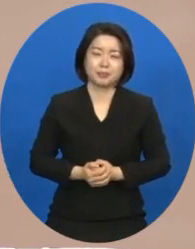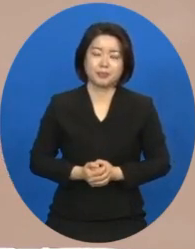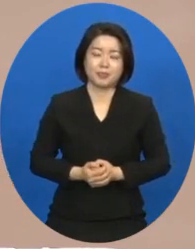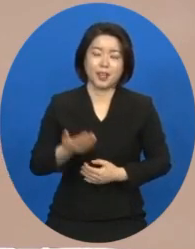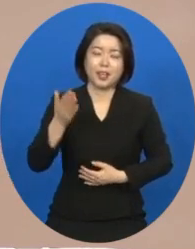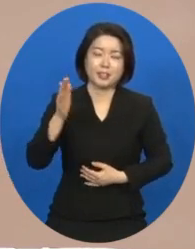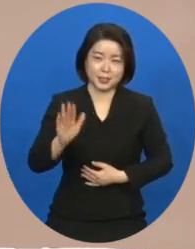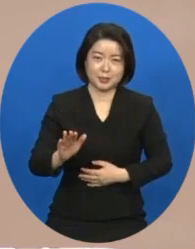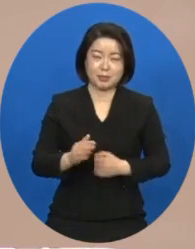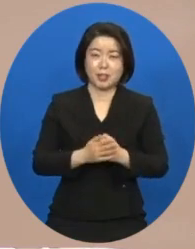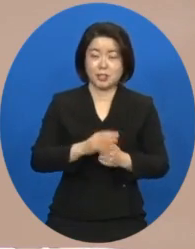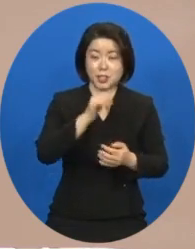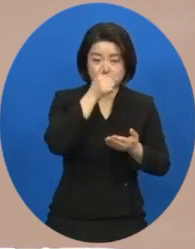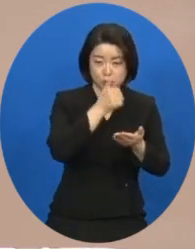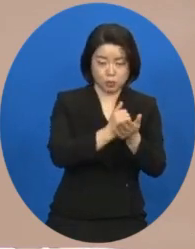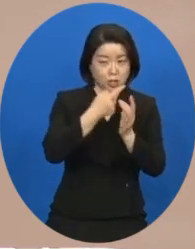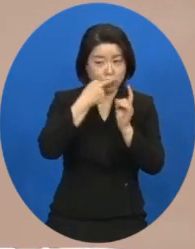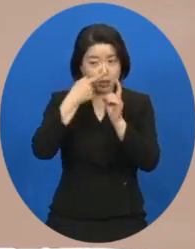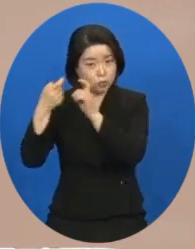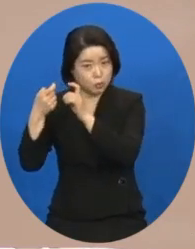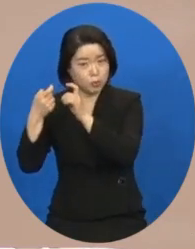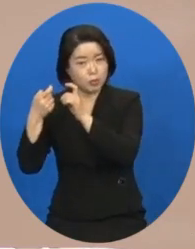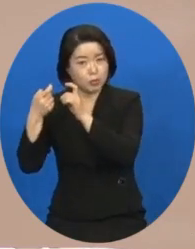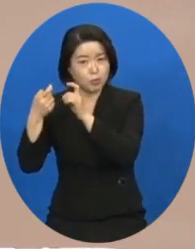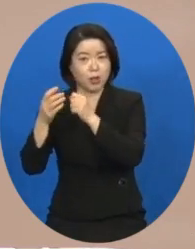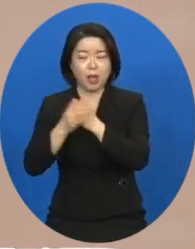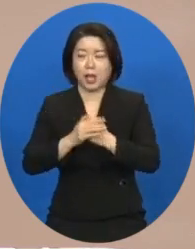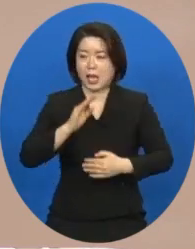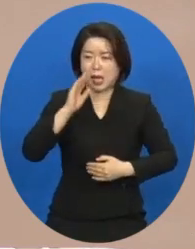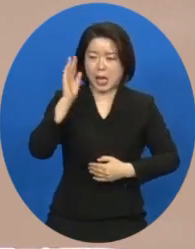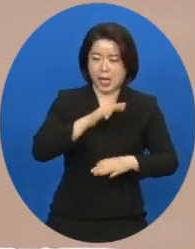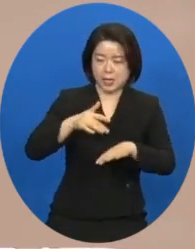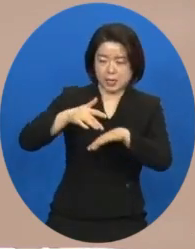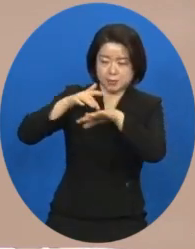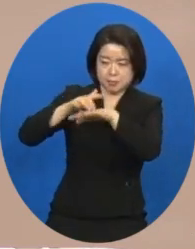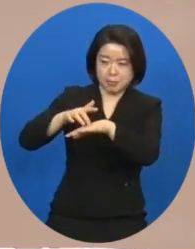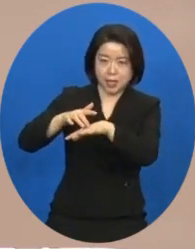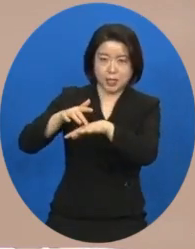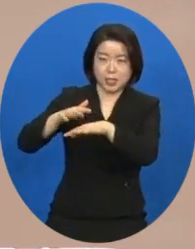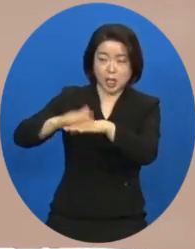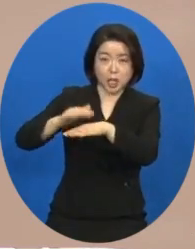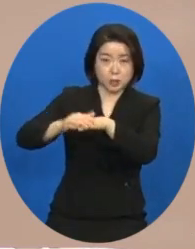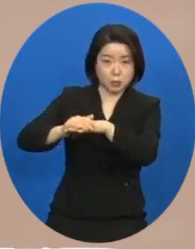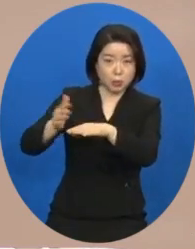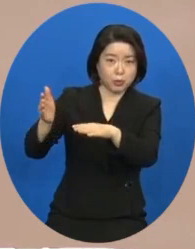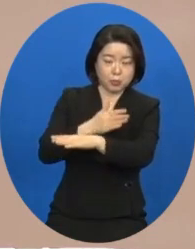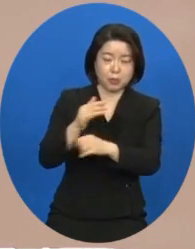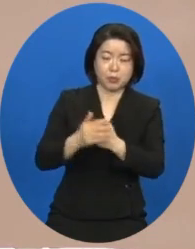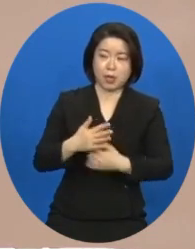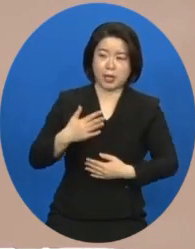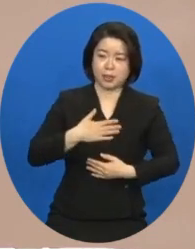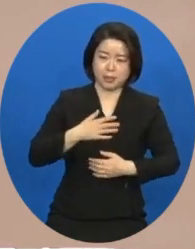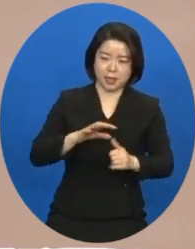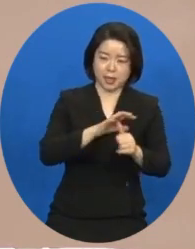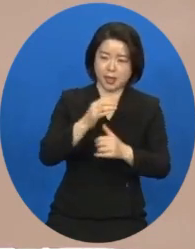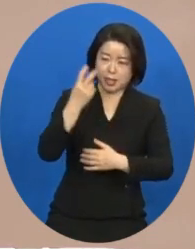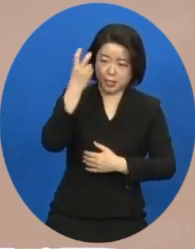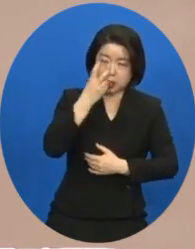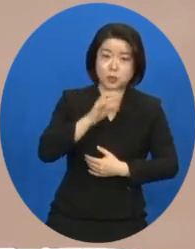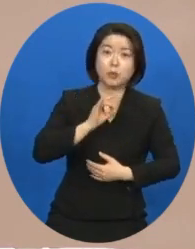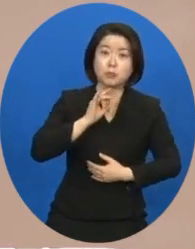그러나 죄와 유혹에서, 악한 마귀의 손에서 나를 지킨 것뿐만 아니고